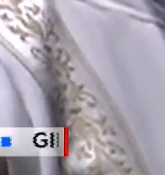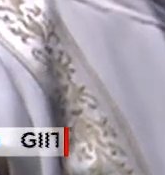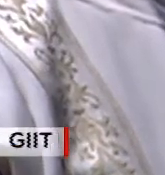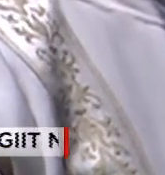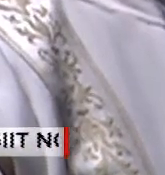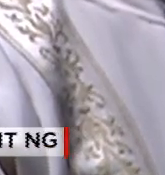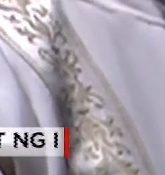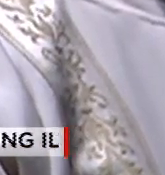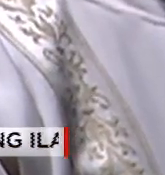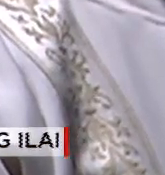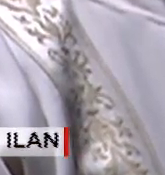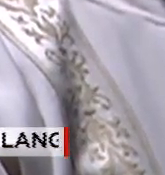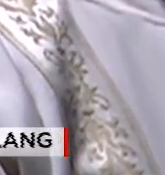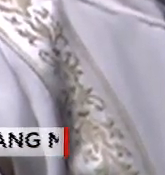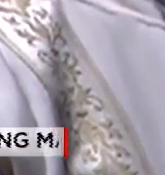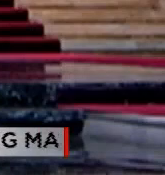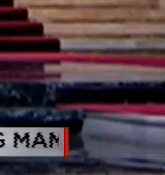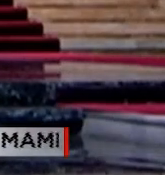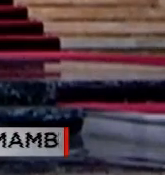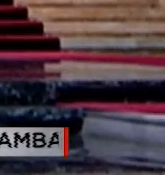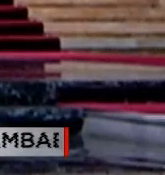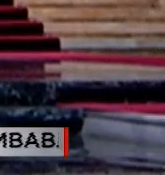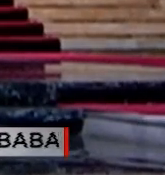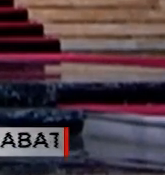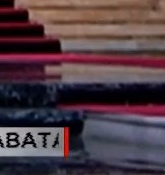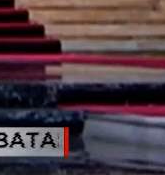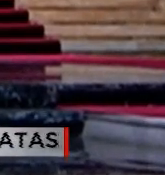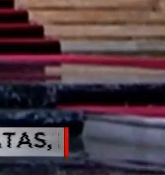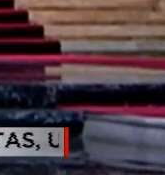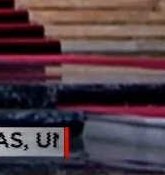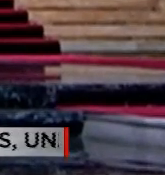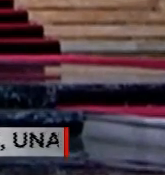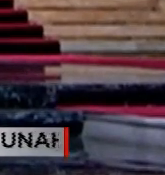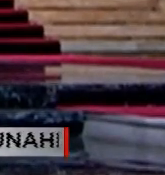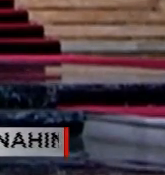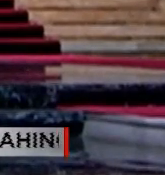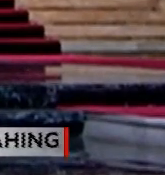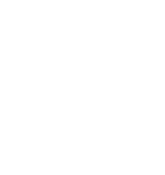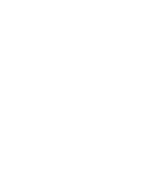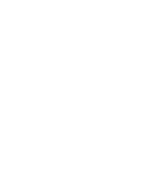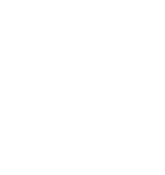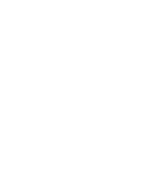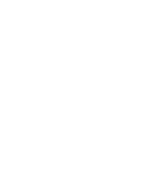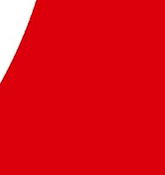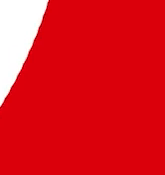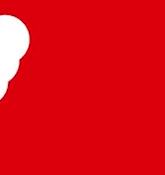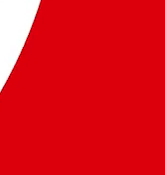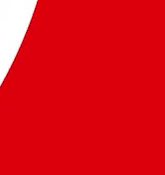Nagbabalita mula sa frontline, Mon Gualvez, News 5.